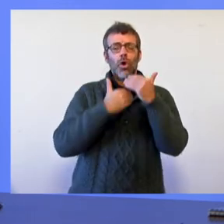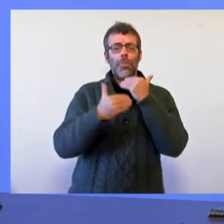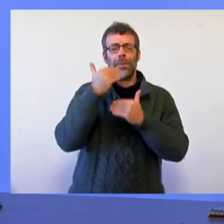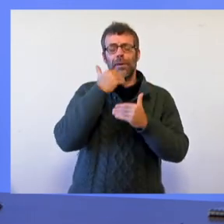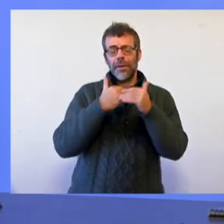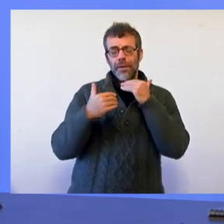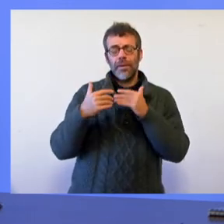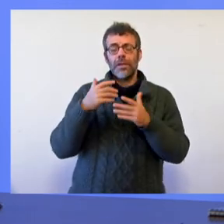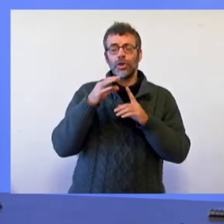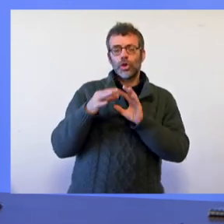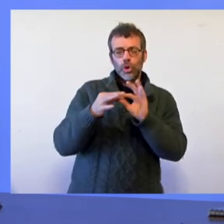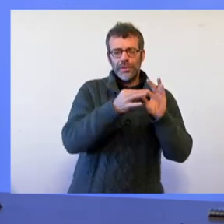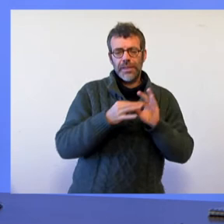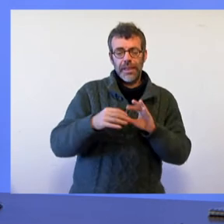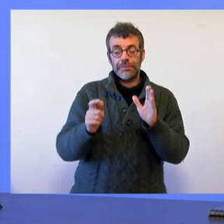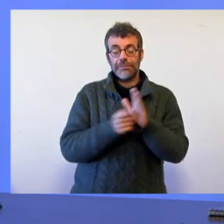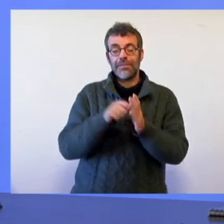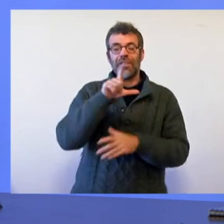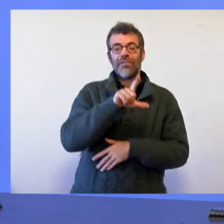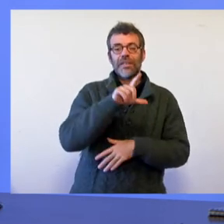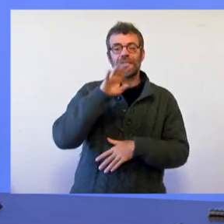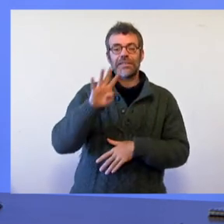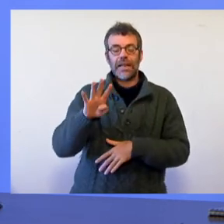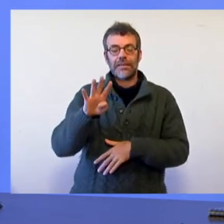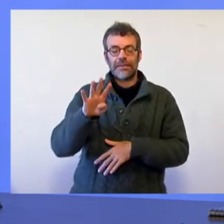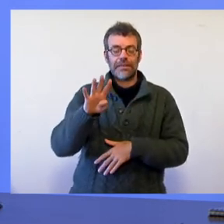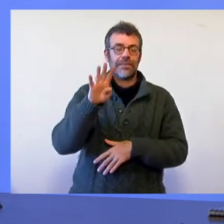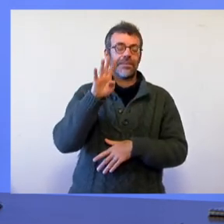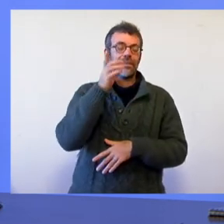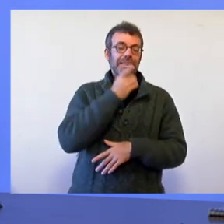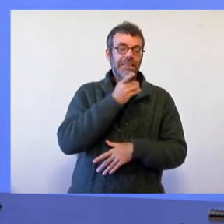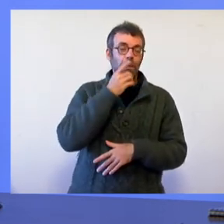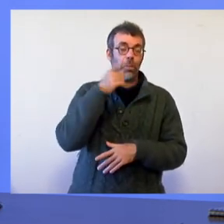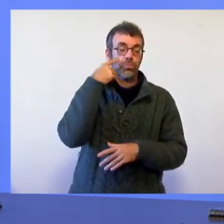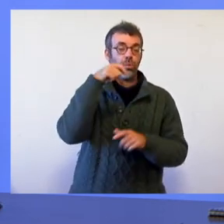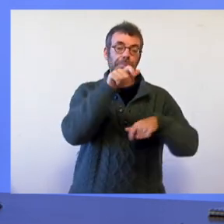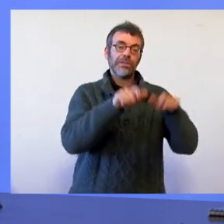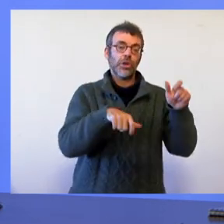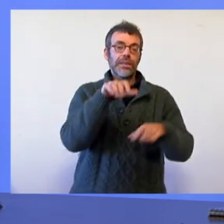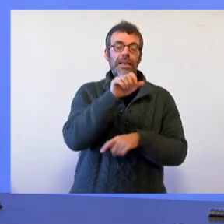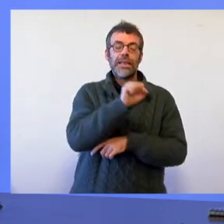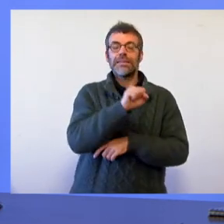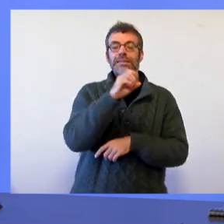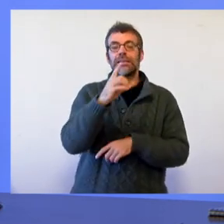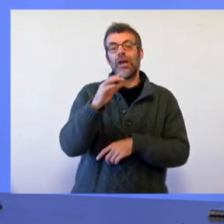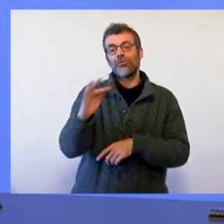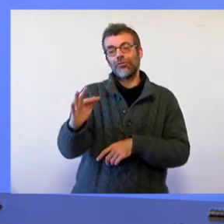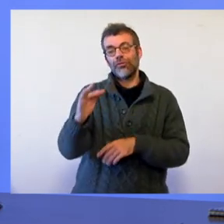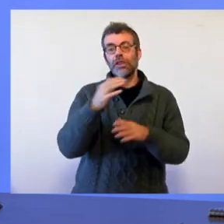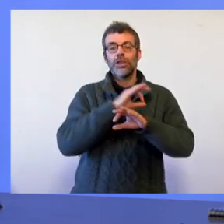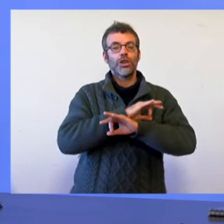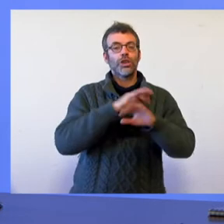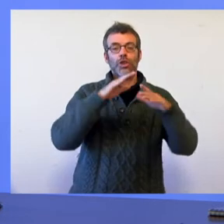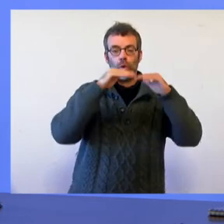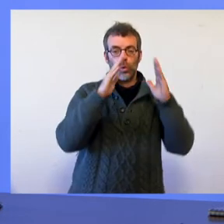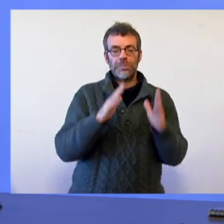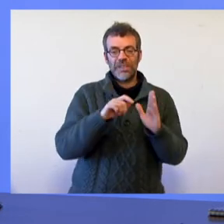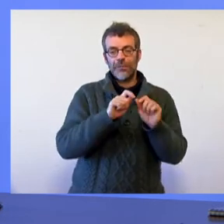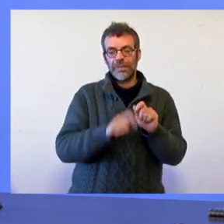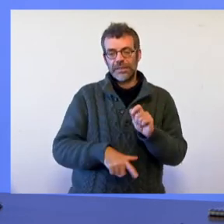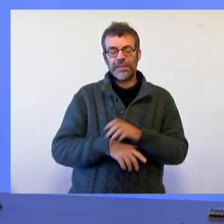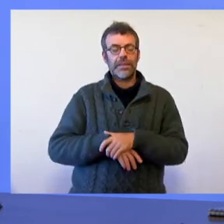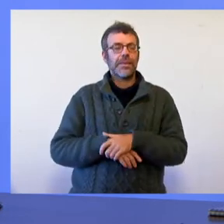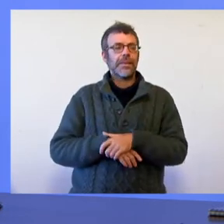qui se tiendra à la mairie pour les sans domicile fixe. Et du coup... je tenais très sincèrement